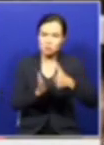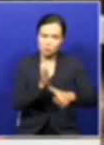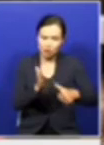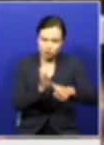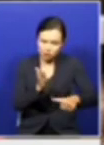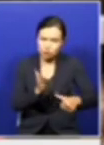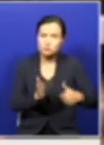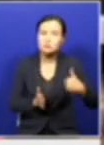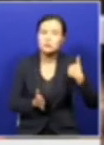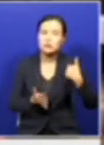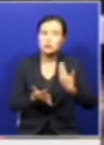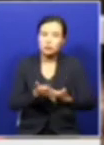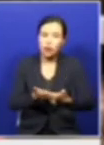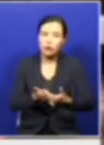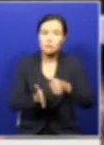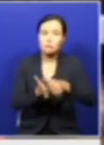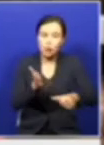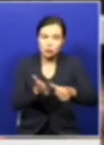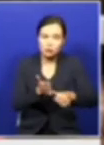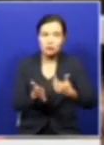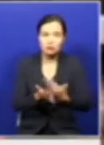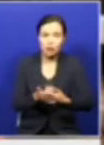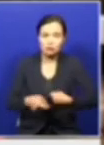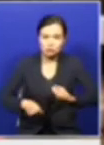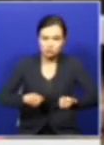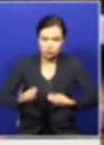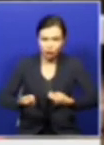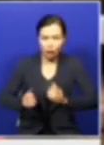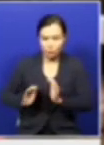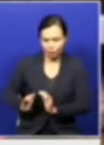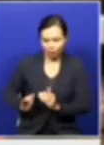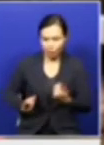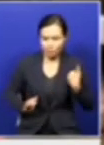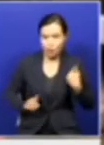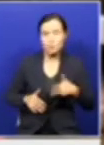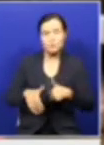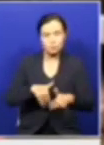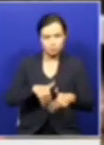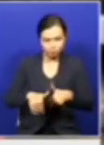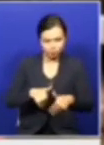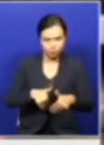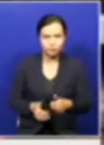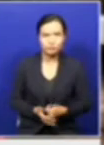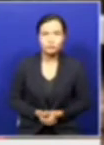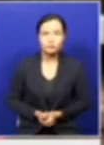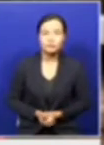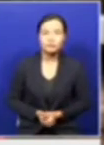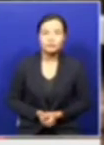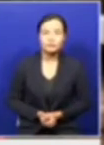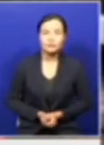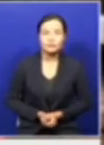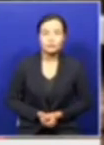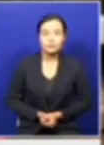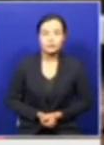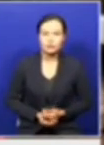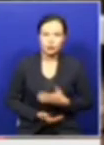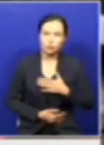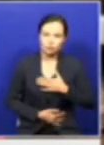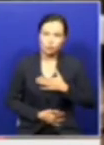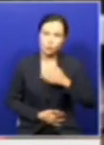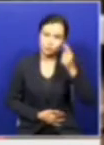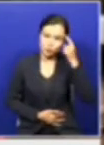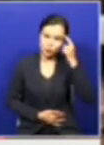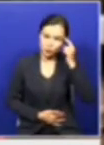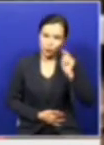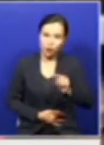อ้อมจากการใช้จ่ายเงินงบประมาณเงินที่มีในกระเป๋าของพี่น้องประชาชนฉะนั้นตรงนี้ผมคิดว่ามัน